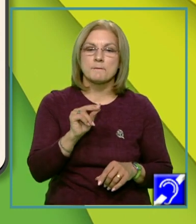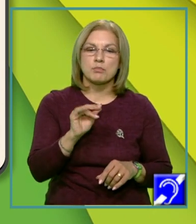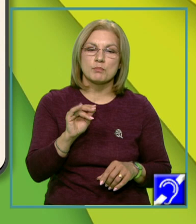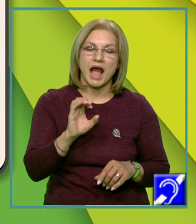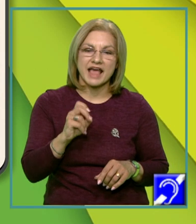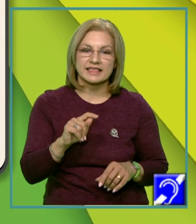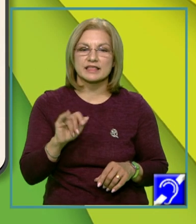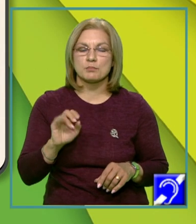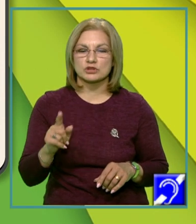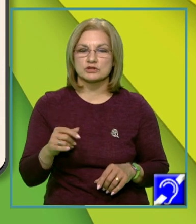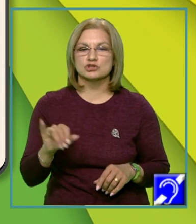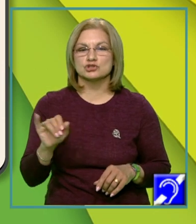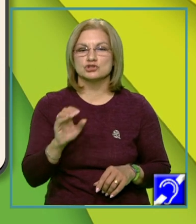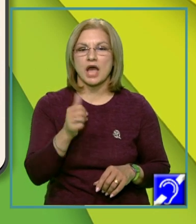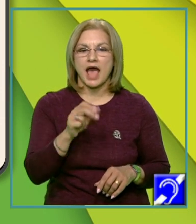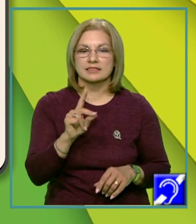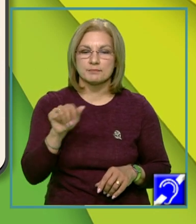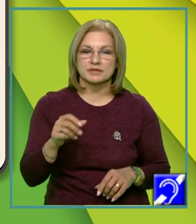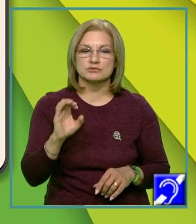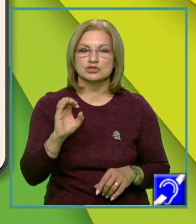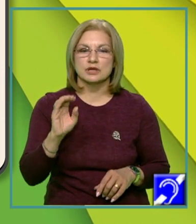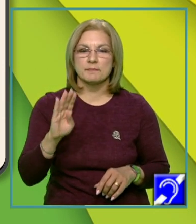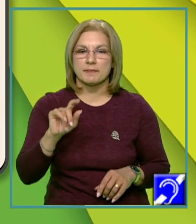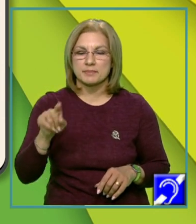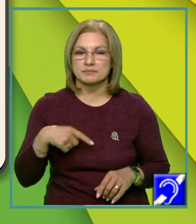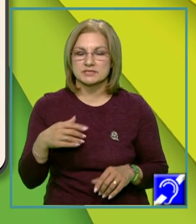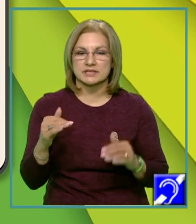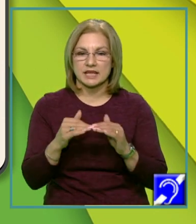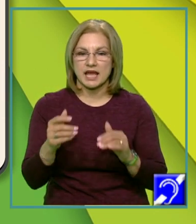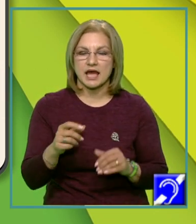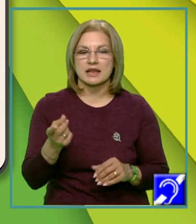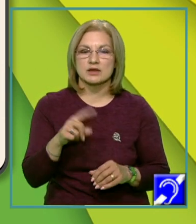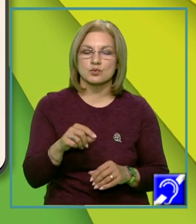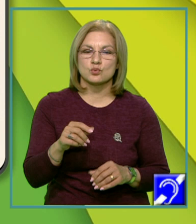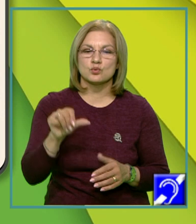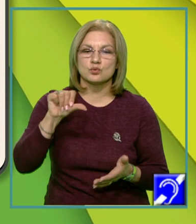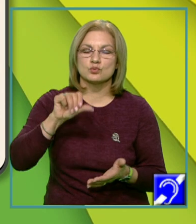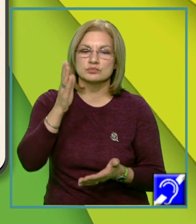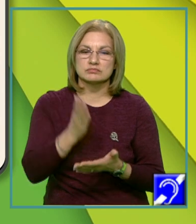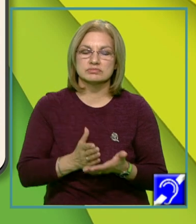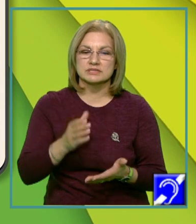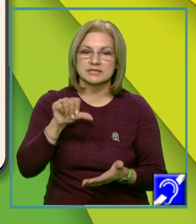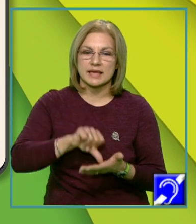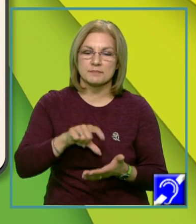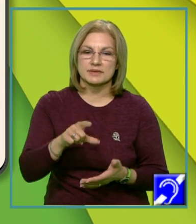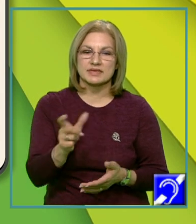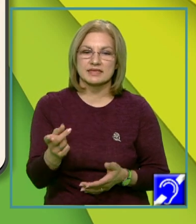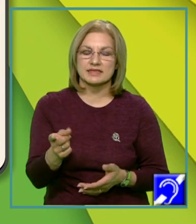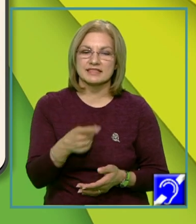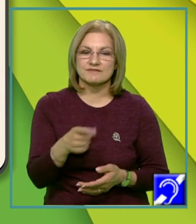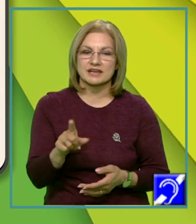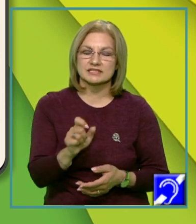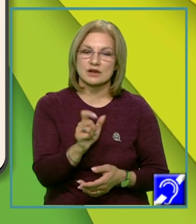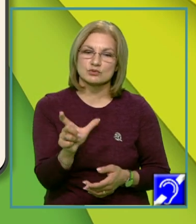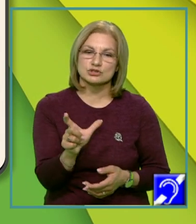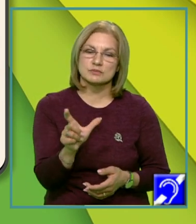a d prim și c c prim sunt egale cu semi diferența dintre lungimea bazei mari și lungimea